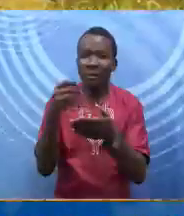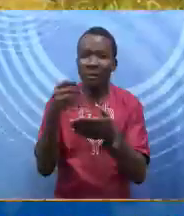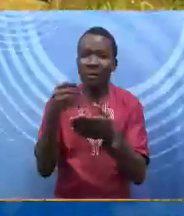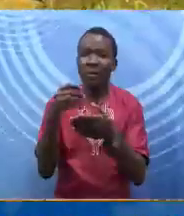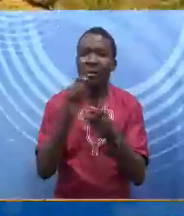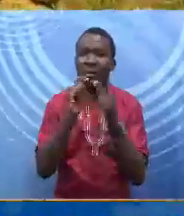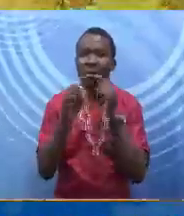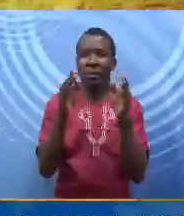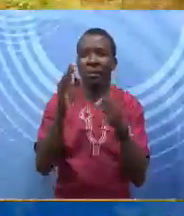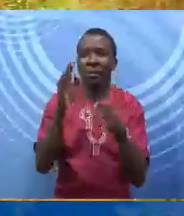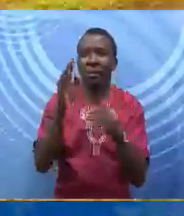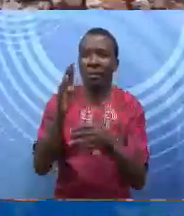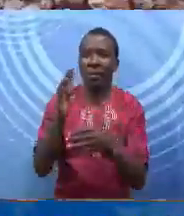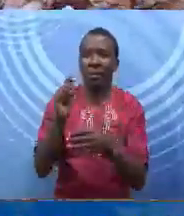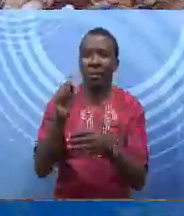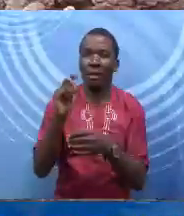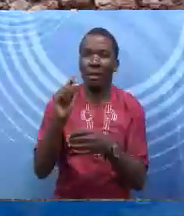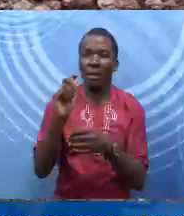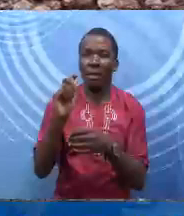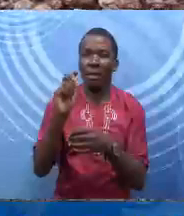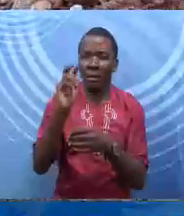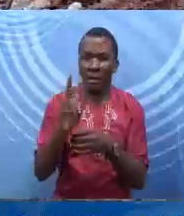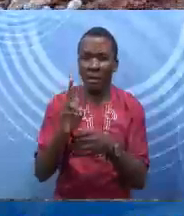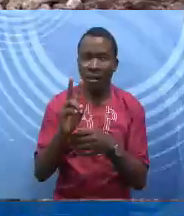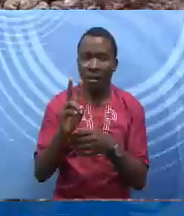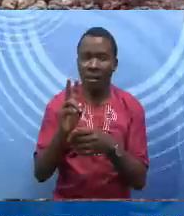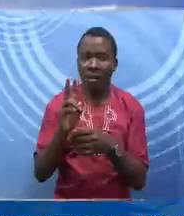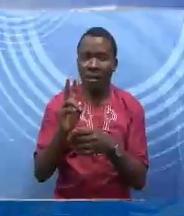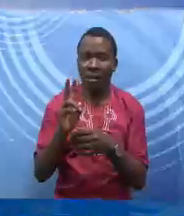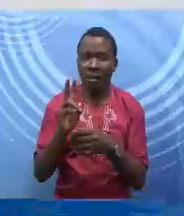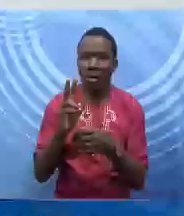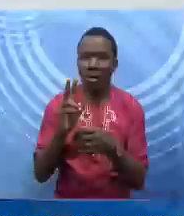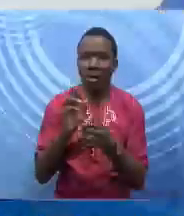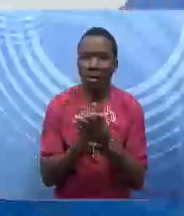Gasto Nirembere BTN TV